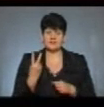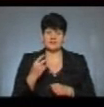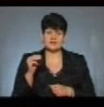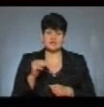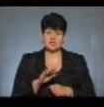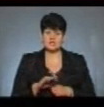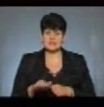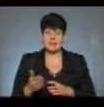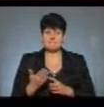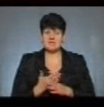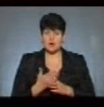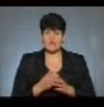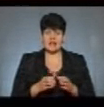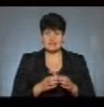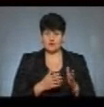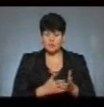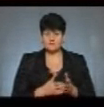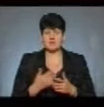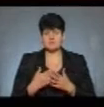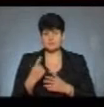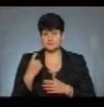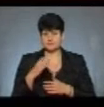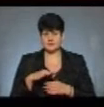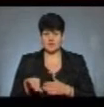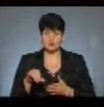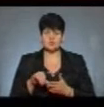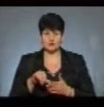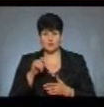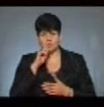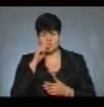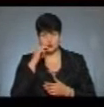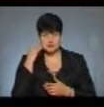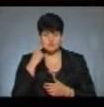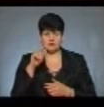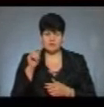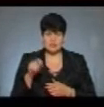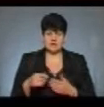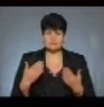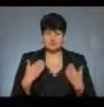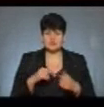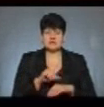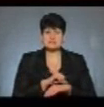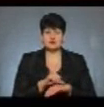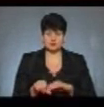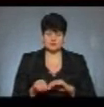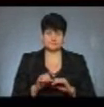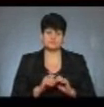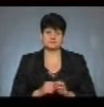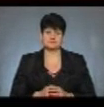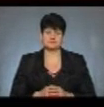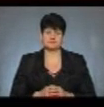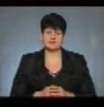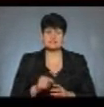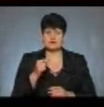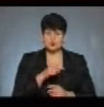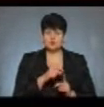2000 дітей пільгових категорій. Близько сотні дітей учасників російсько-української війни відпочивали за кордоном, розповів Ігор Чорний.